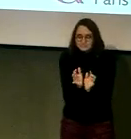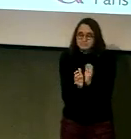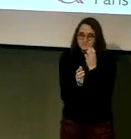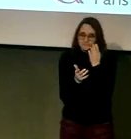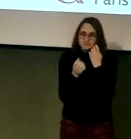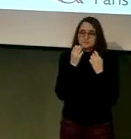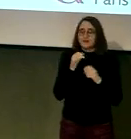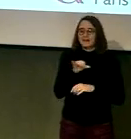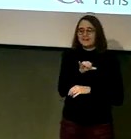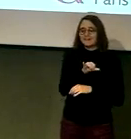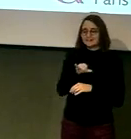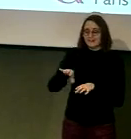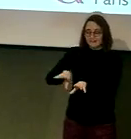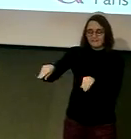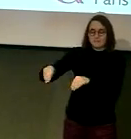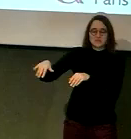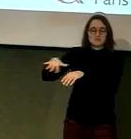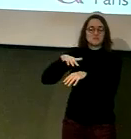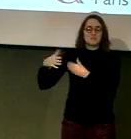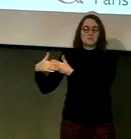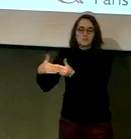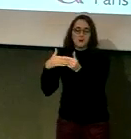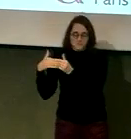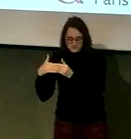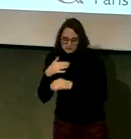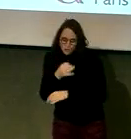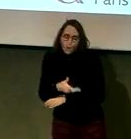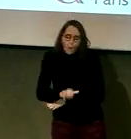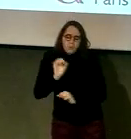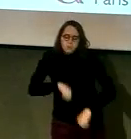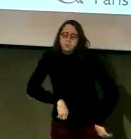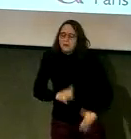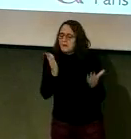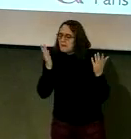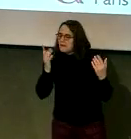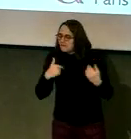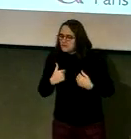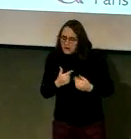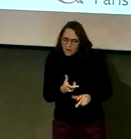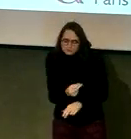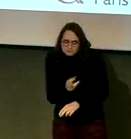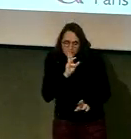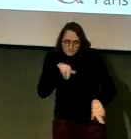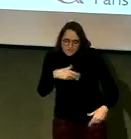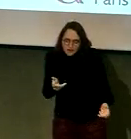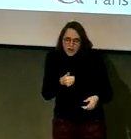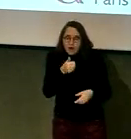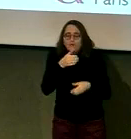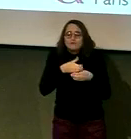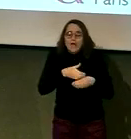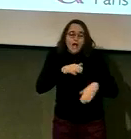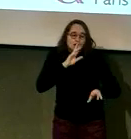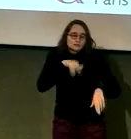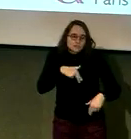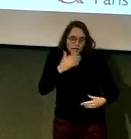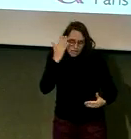fois par l'entourage. Comme on avait dit, l'entourage qui dit ben, c'est pas grave, il y a un petit verre, on sait que vous